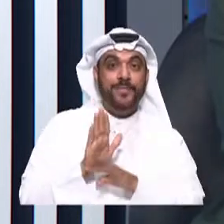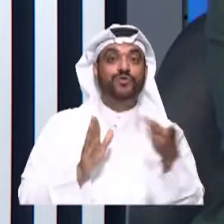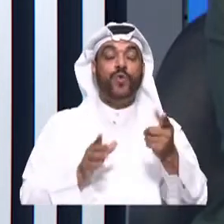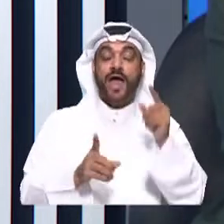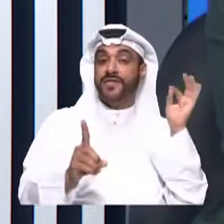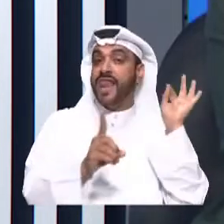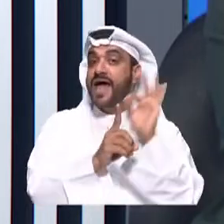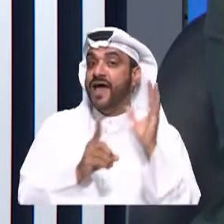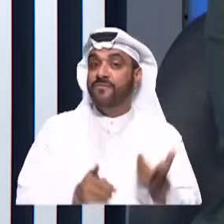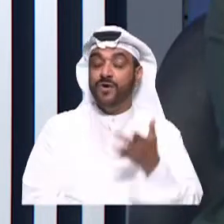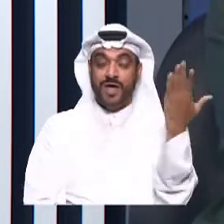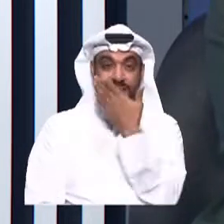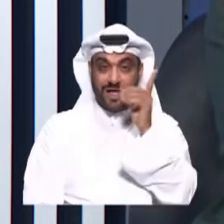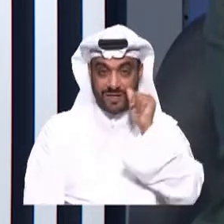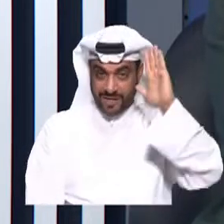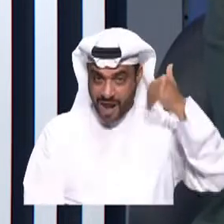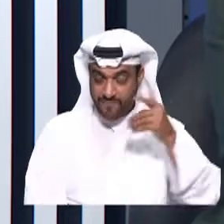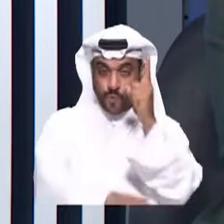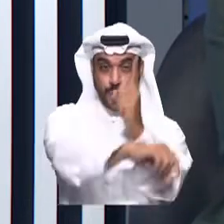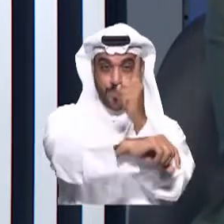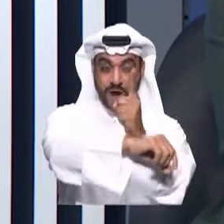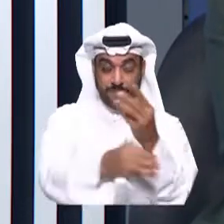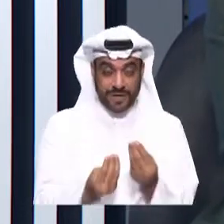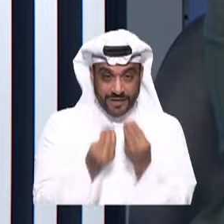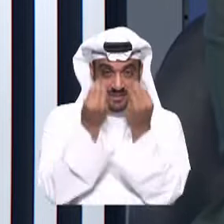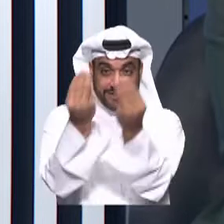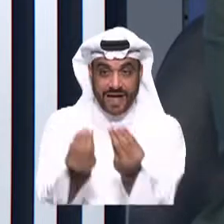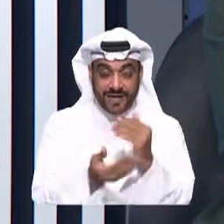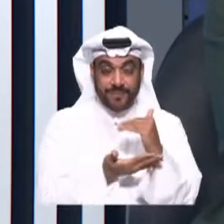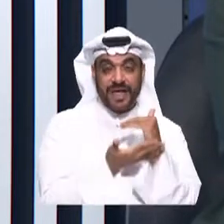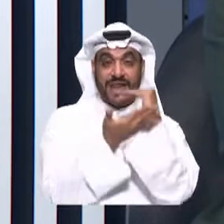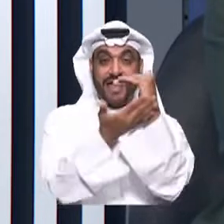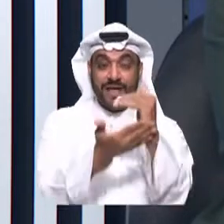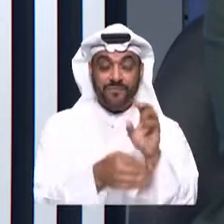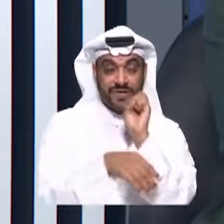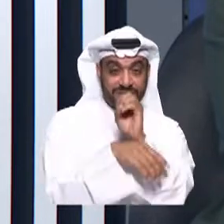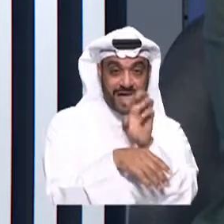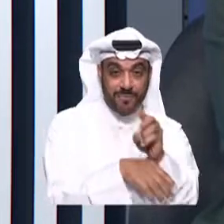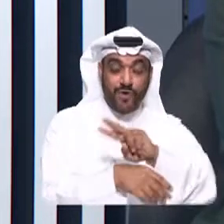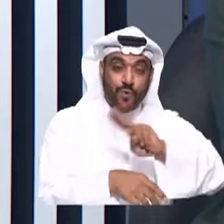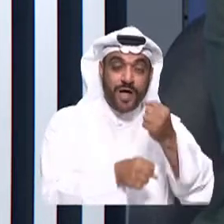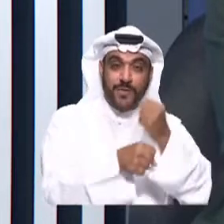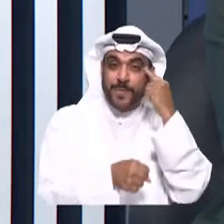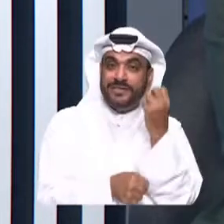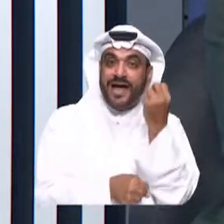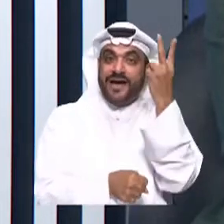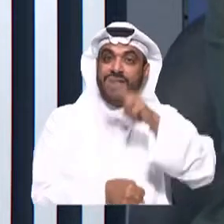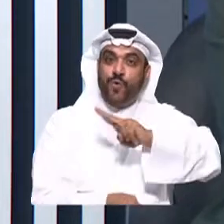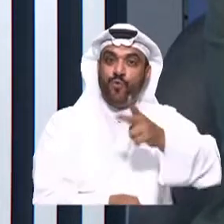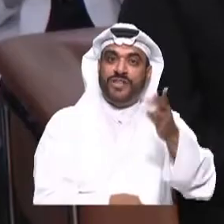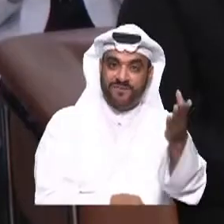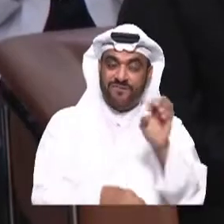الطلاب والمعلمين في المدارس وتقديم الخدمات للمجال التربوي من خلال العديد من المشاريع التربوية.